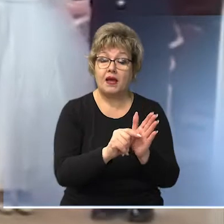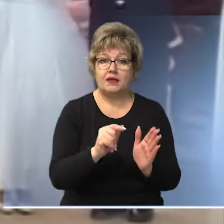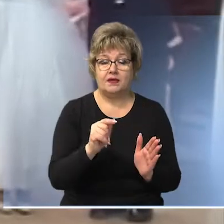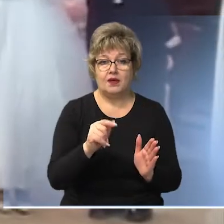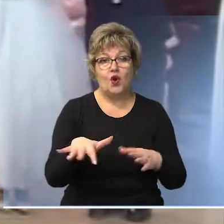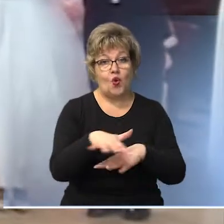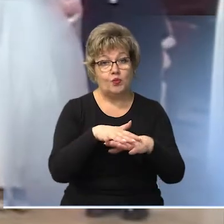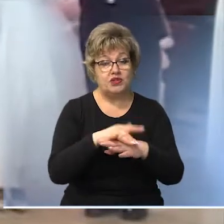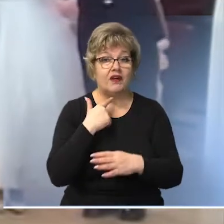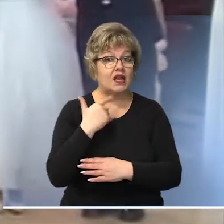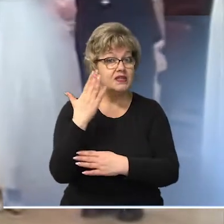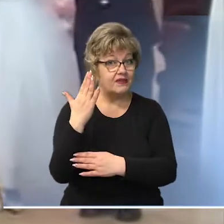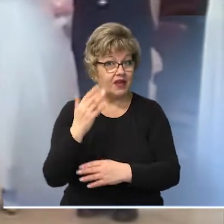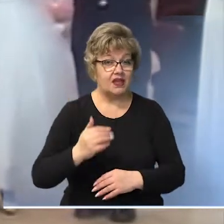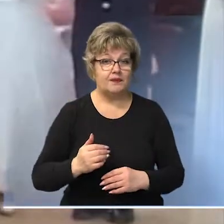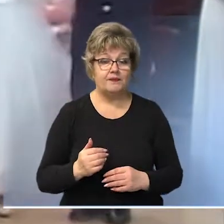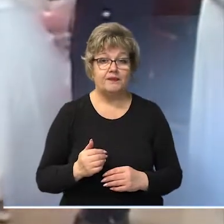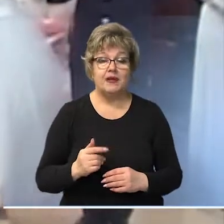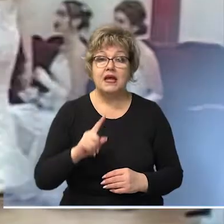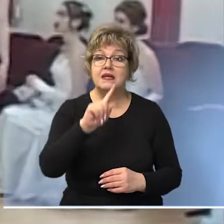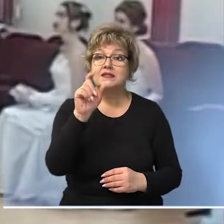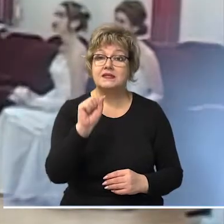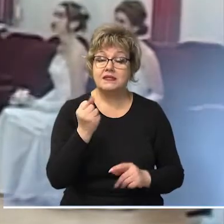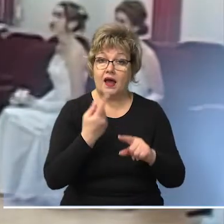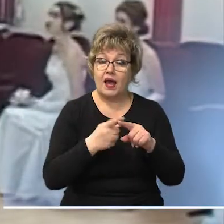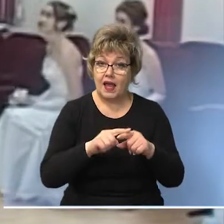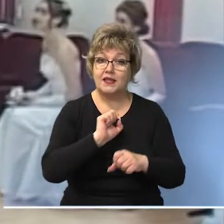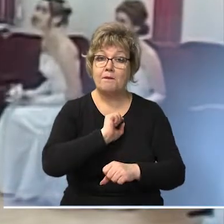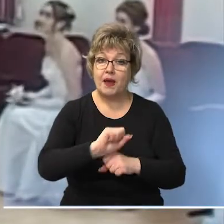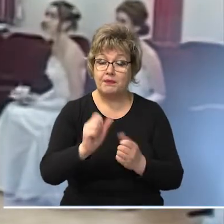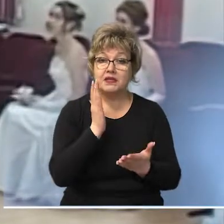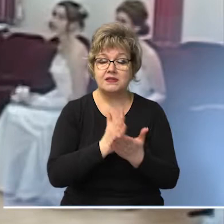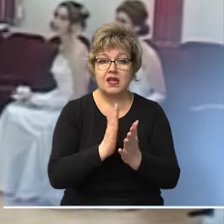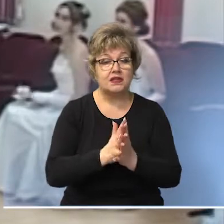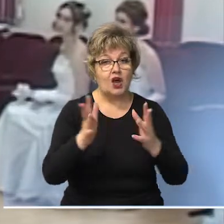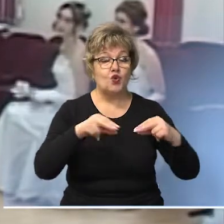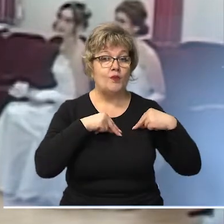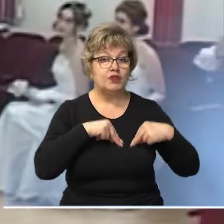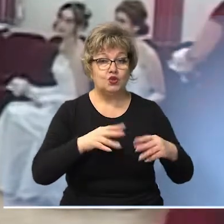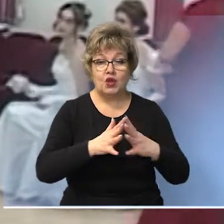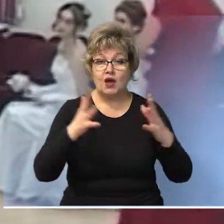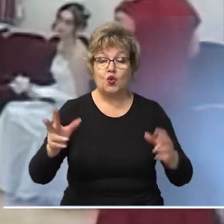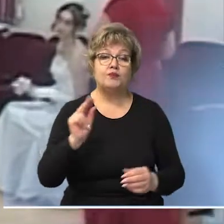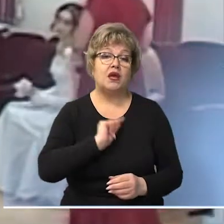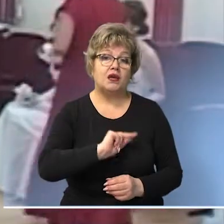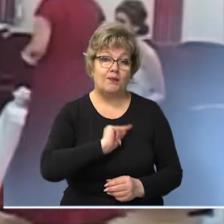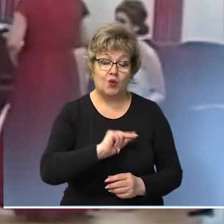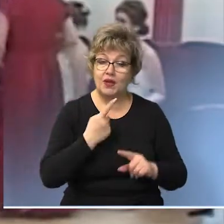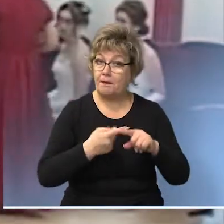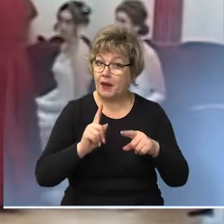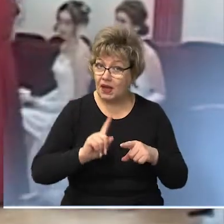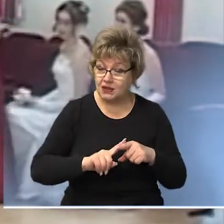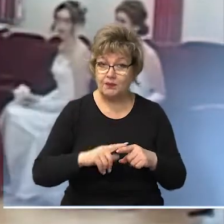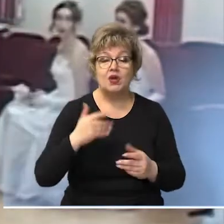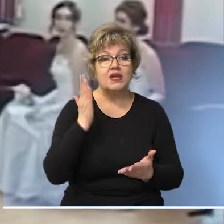паре путем общего голосования. За этой победой стоит огромный труд и огромная работа,